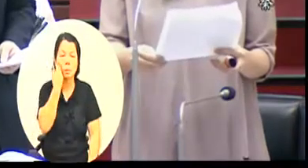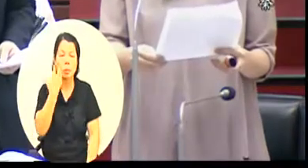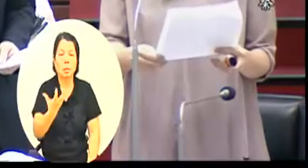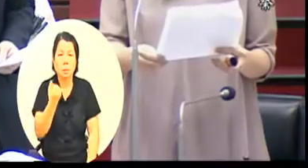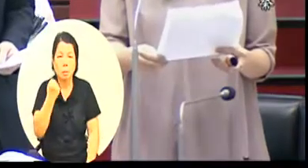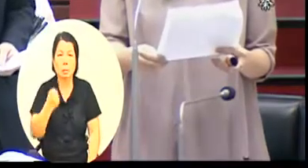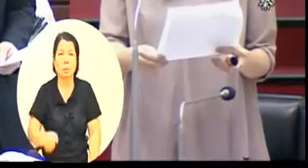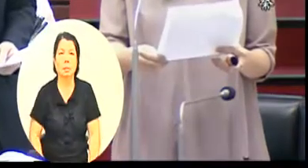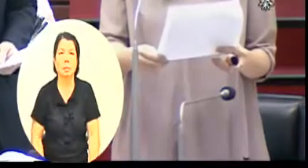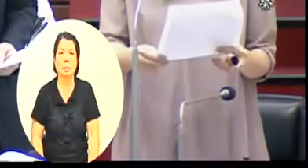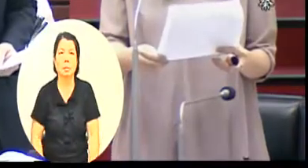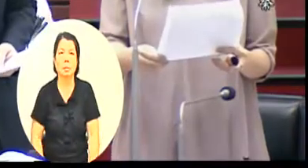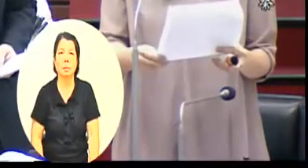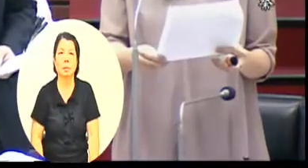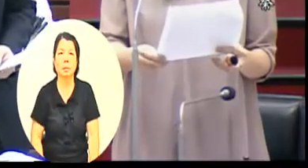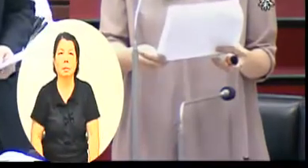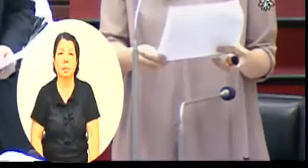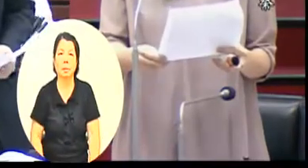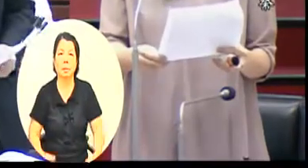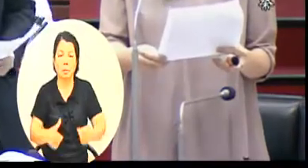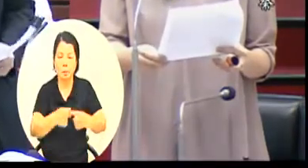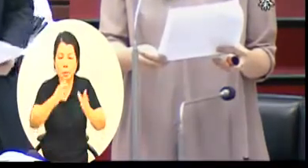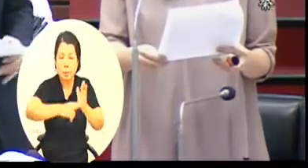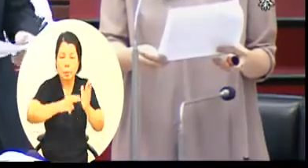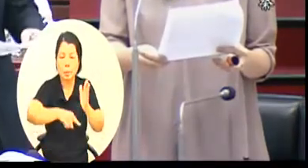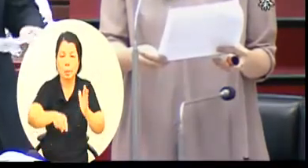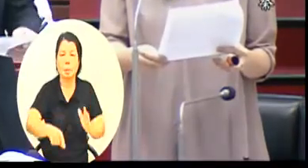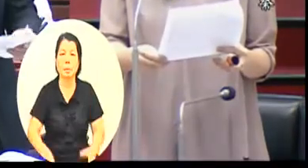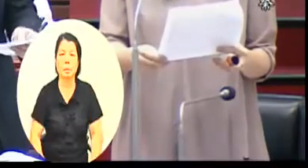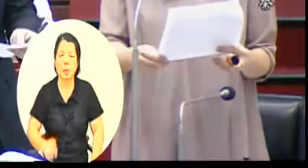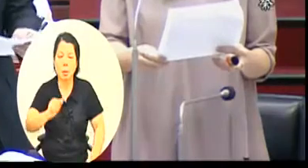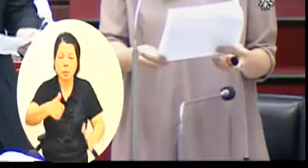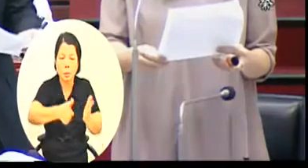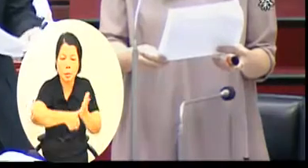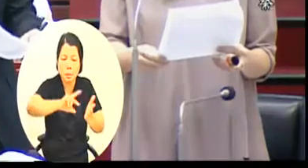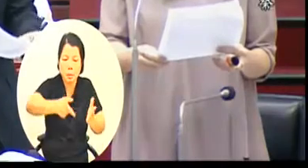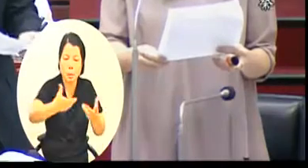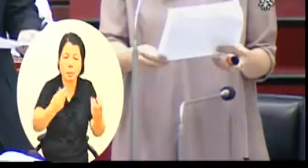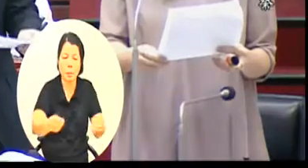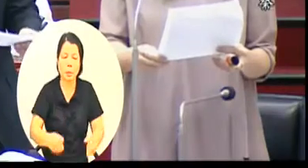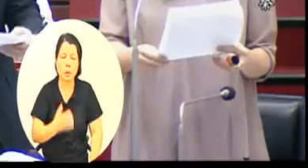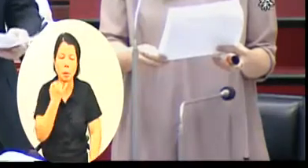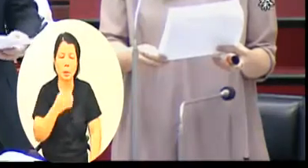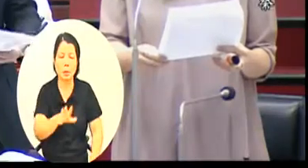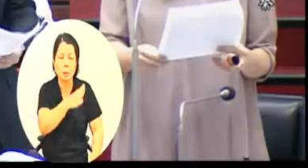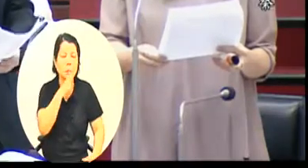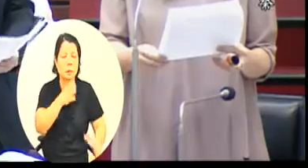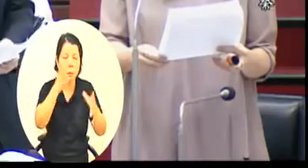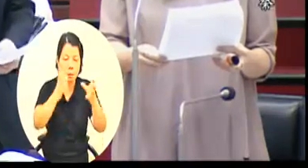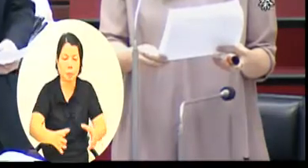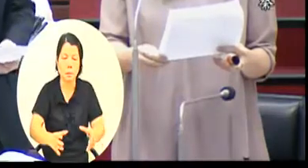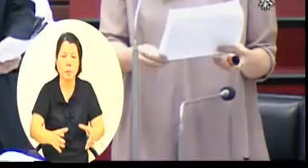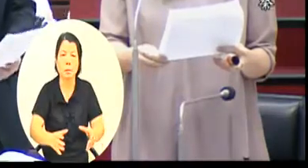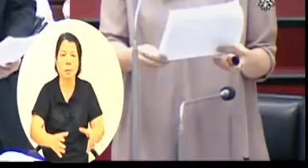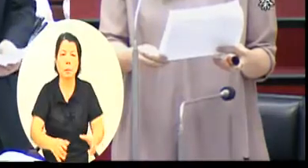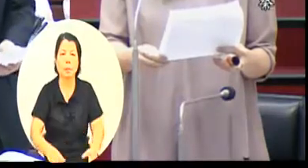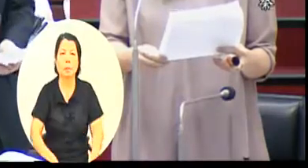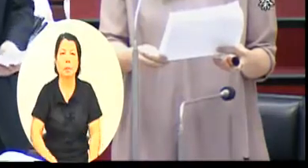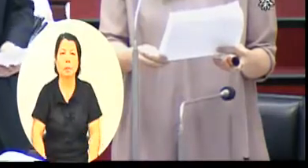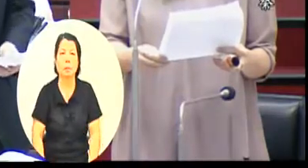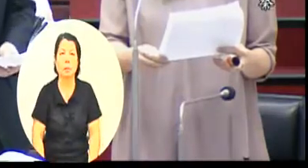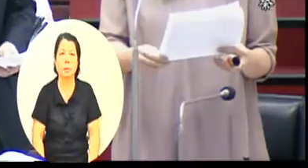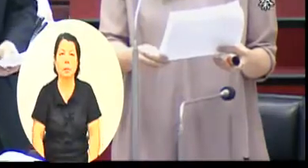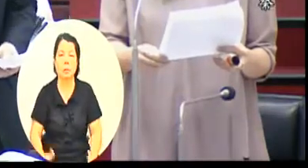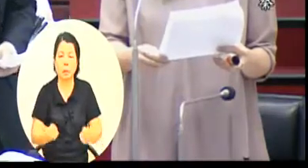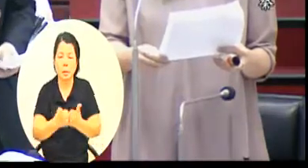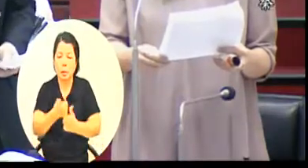谢。 第一个，我刚跟议员说明的，就是它不是变更概念，它是设置概念。好，那加油站其实议员，我应